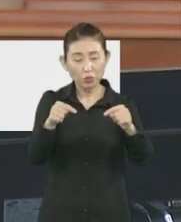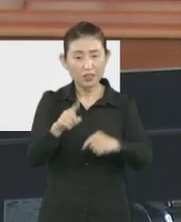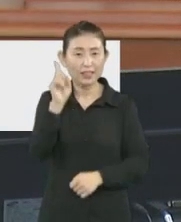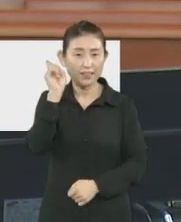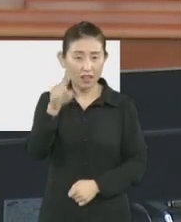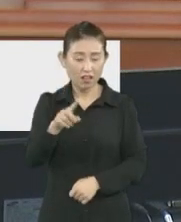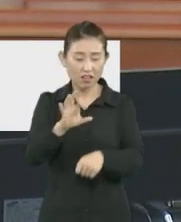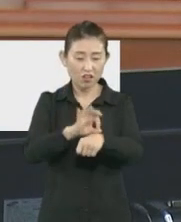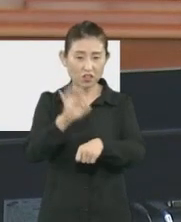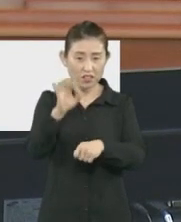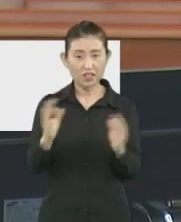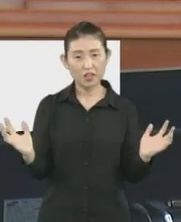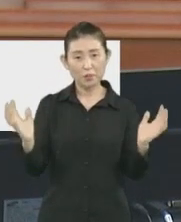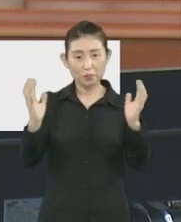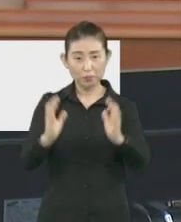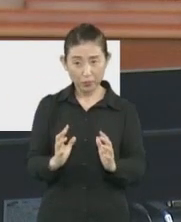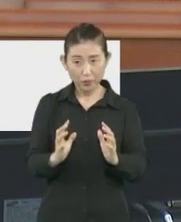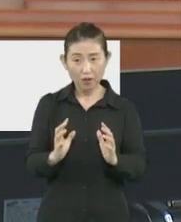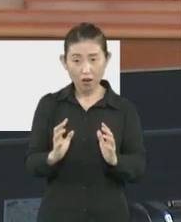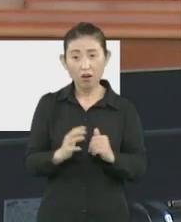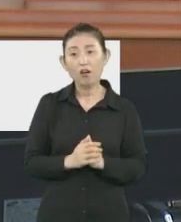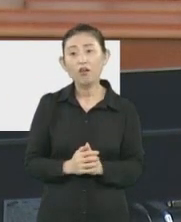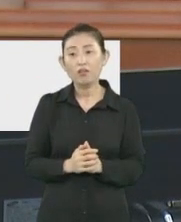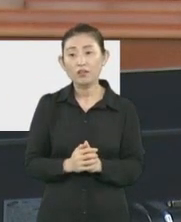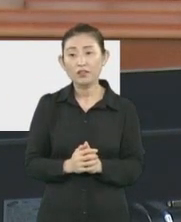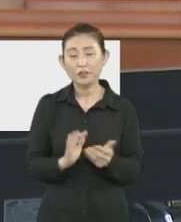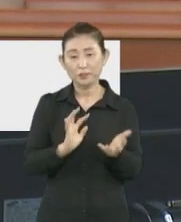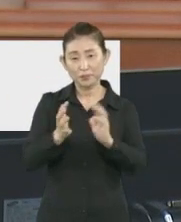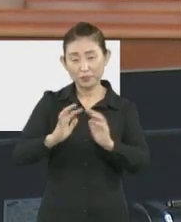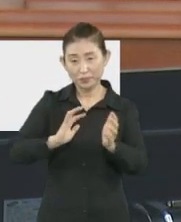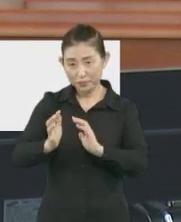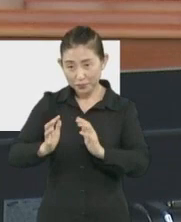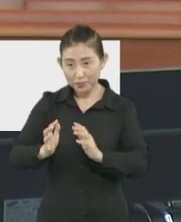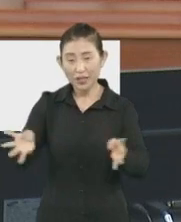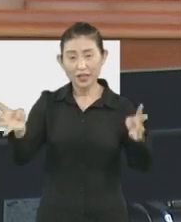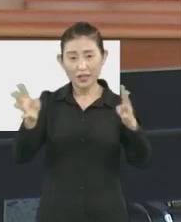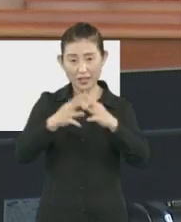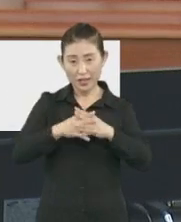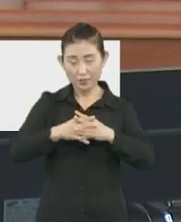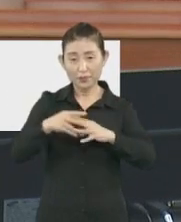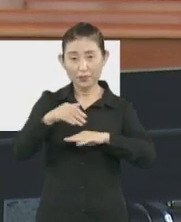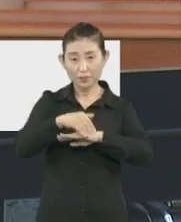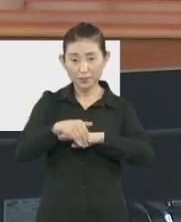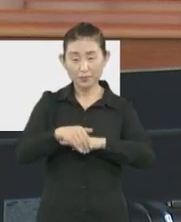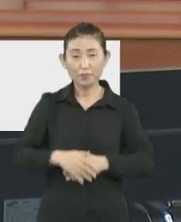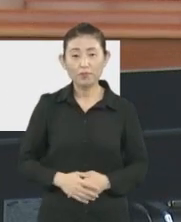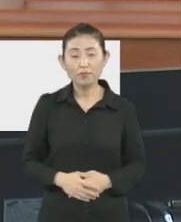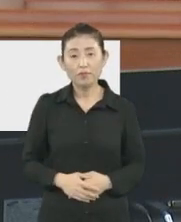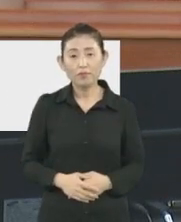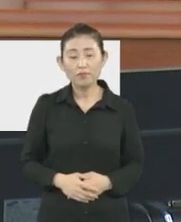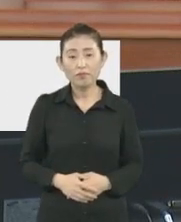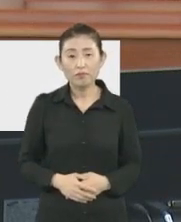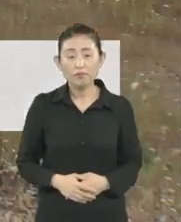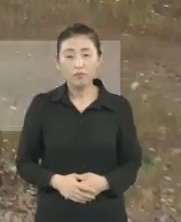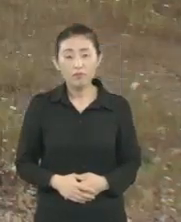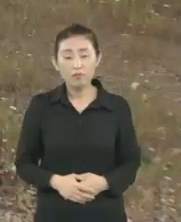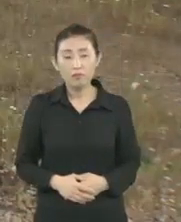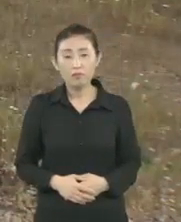내일 10시에 운영개선 소위를 열기로 합의를 하셨다는 말씀을